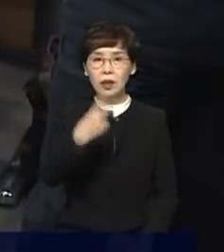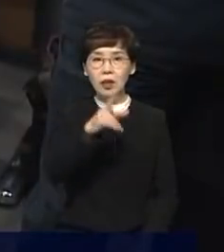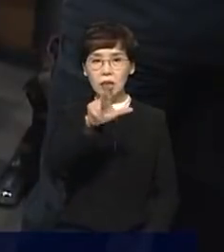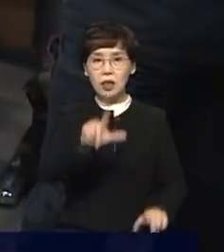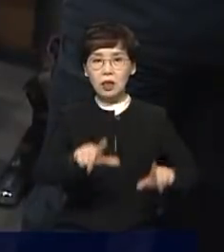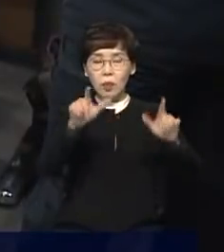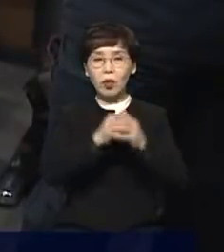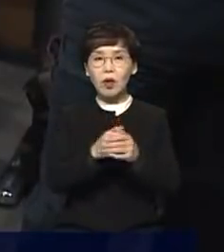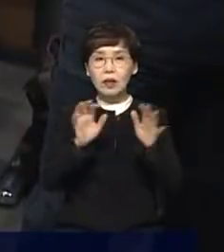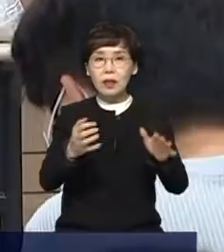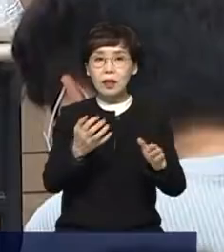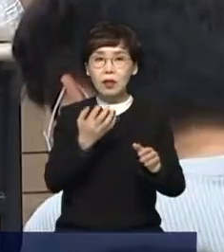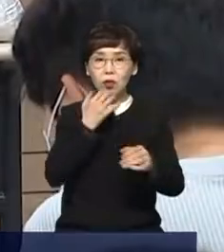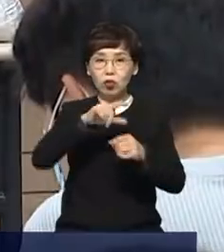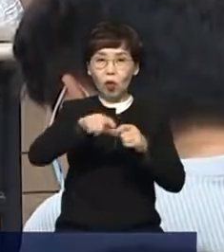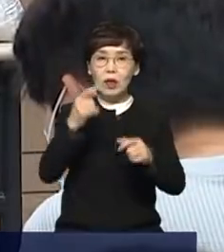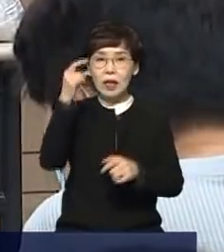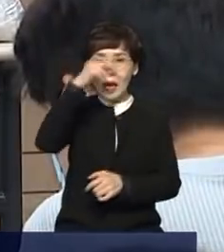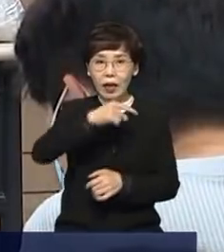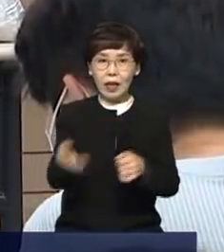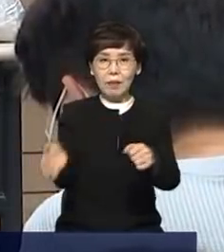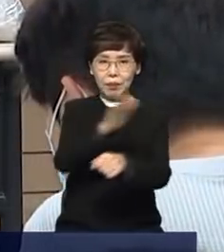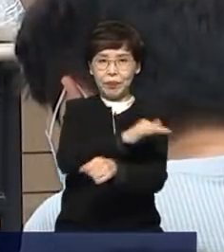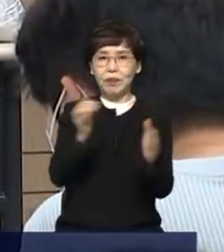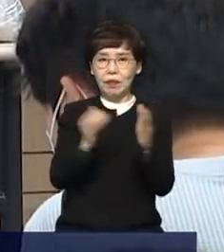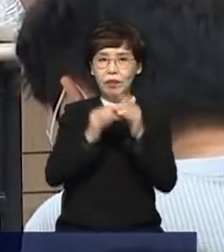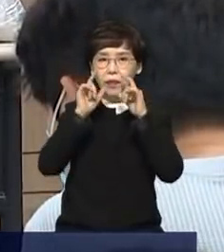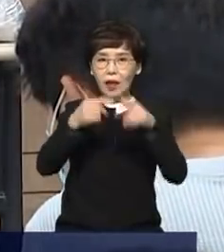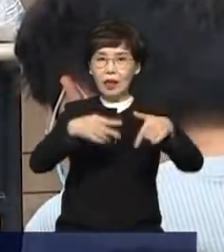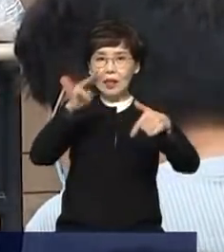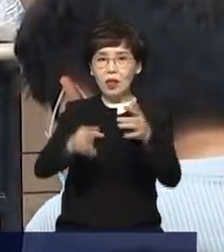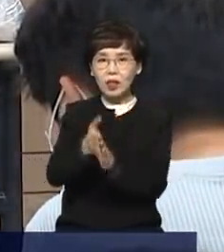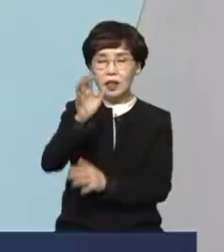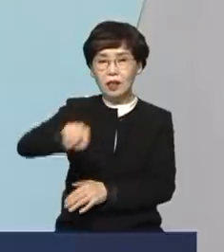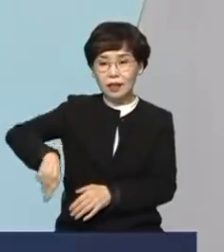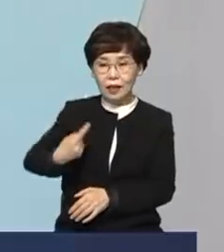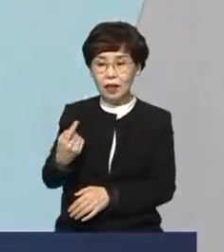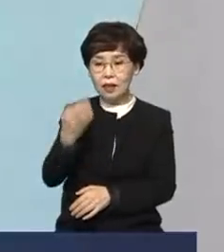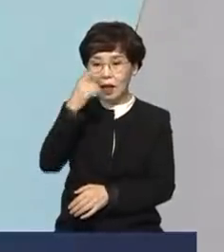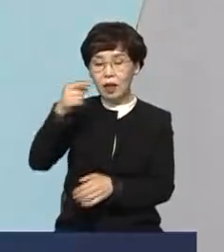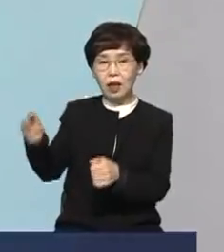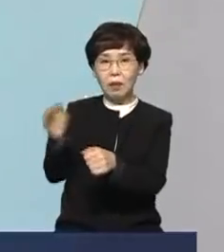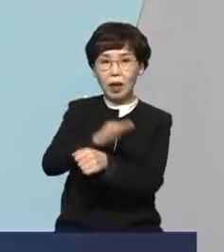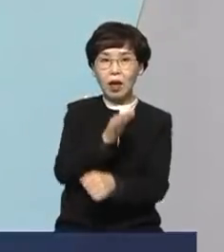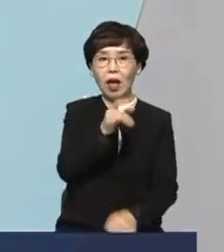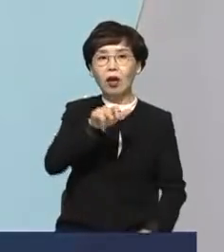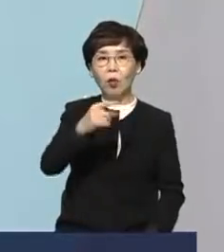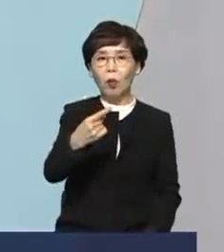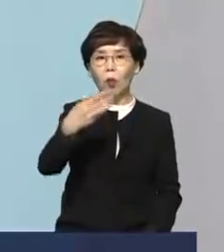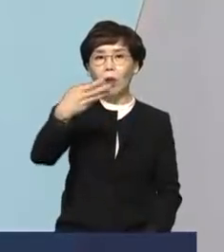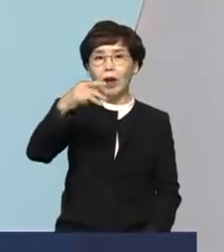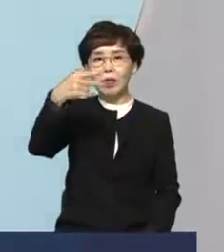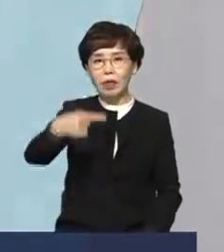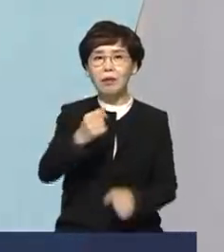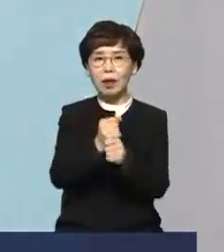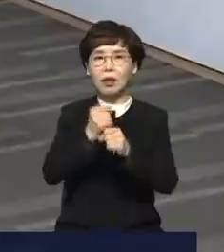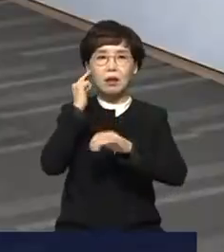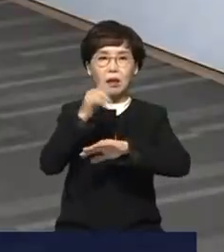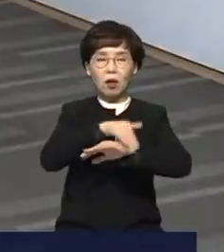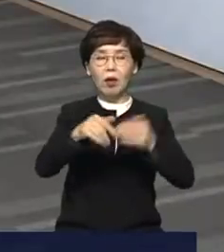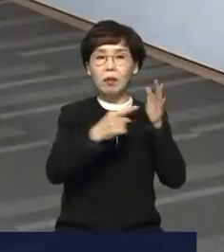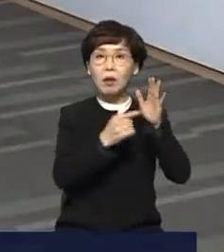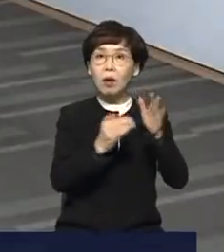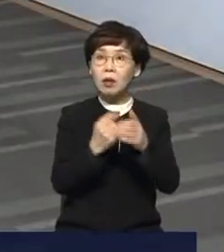2025년 현 수도권 매립지 종료를 선언한 인천시는 자체 매립지인 인천 에코랜드 조성 계획을 발표하고